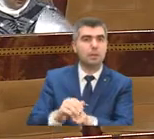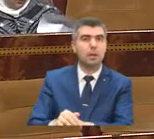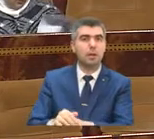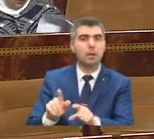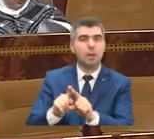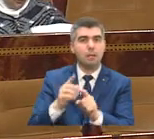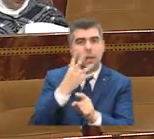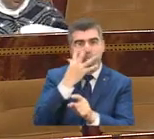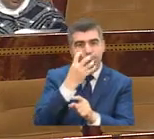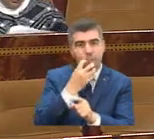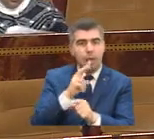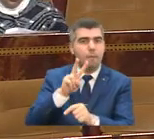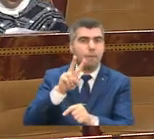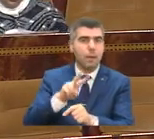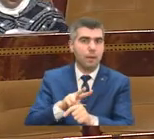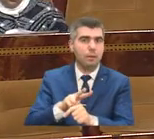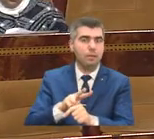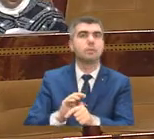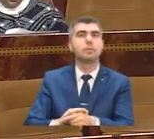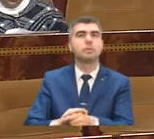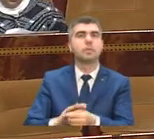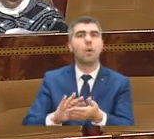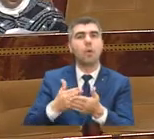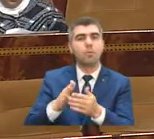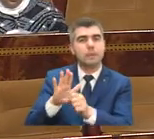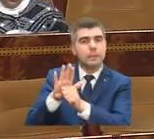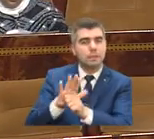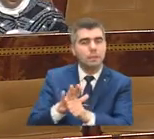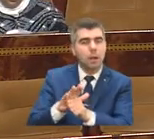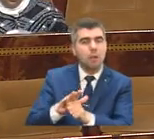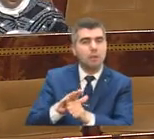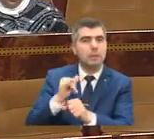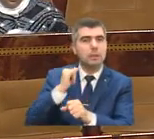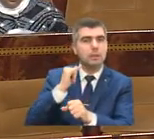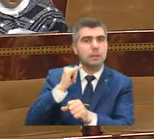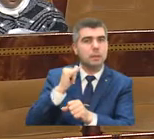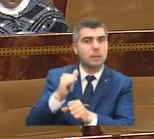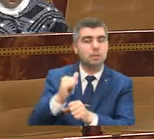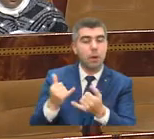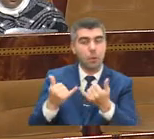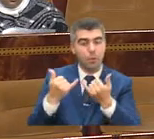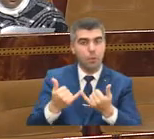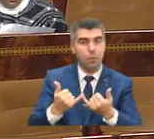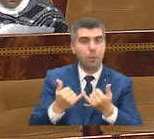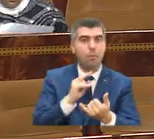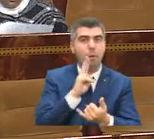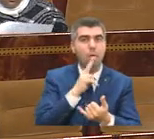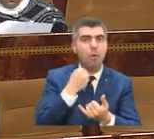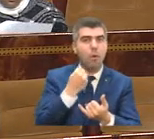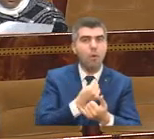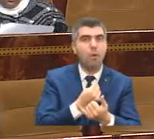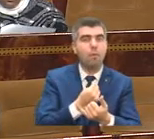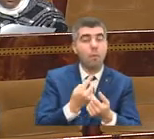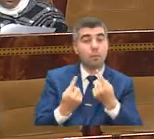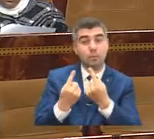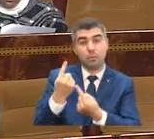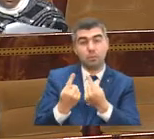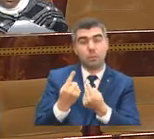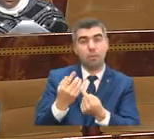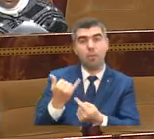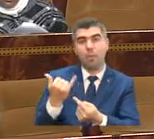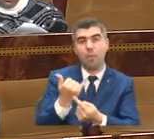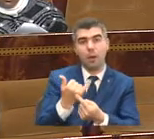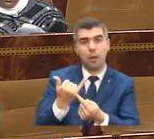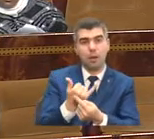بالاستياء ولات تعاني من الحقرة بشكل يومي، الشيء اللي كيلزم اليوم الحكومة بطريقة مباشرة أنها